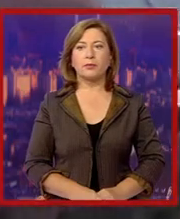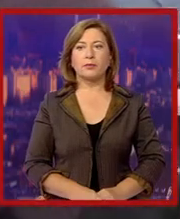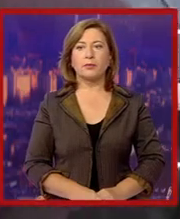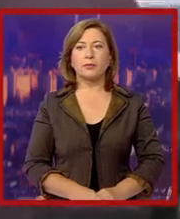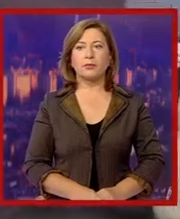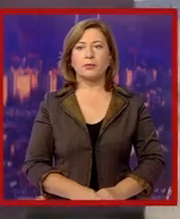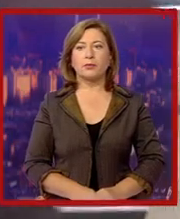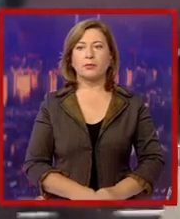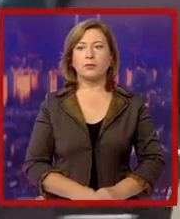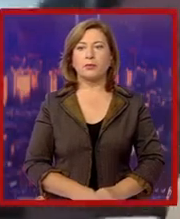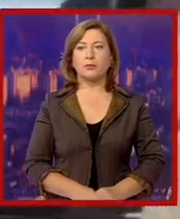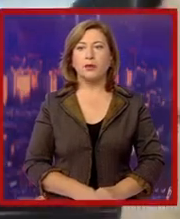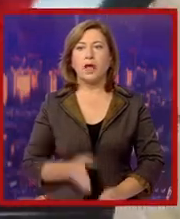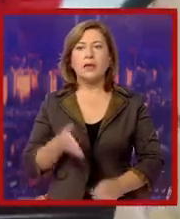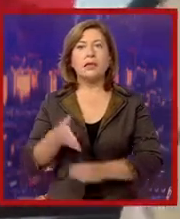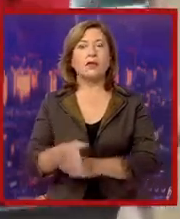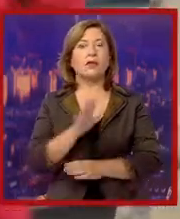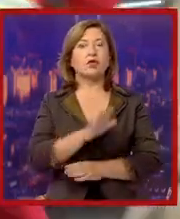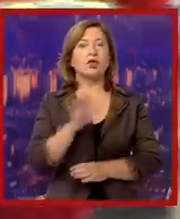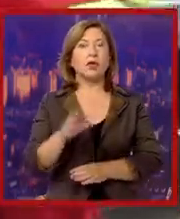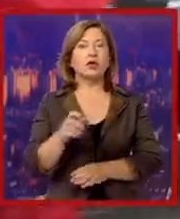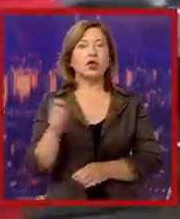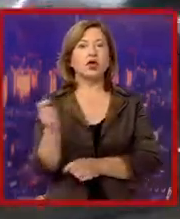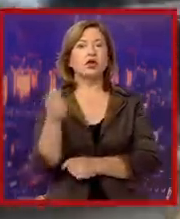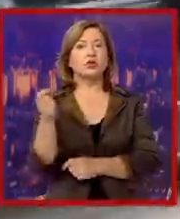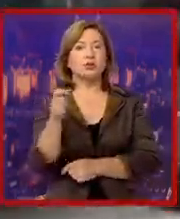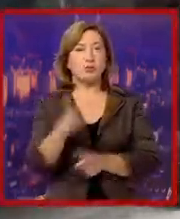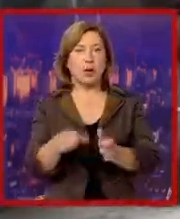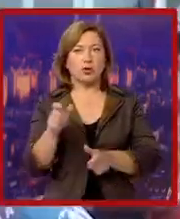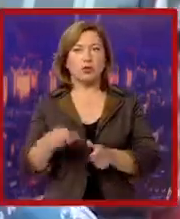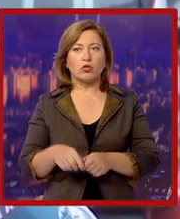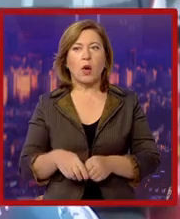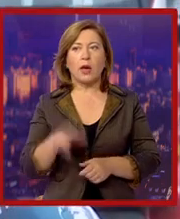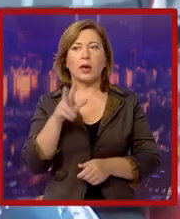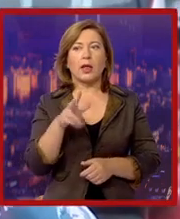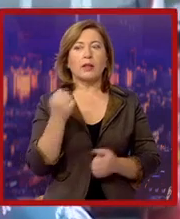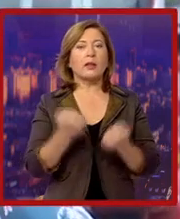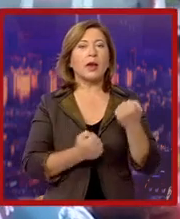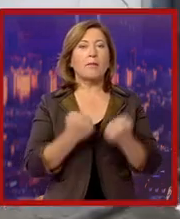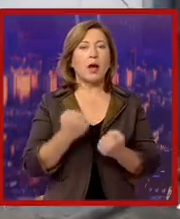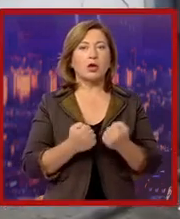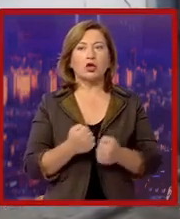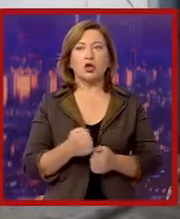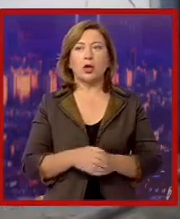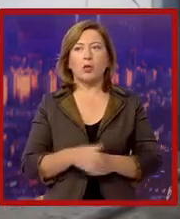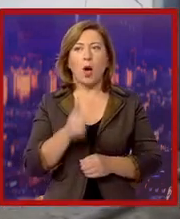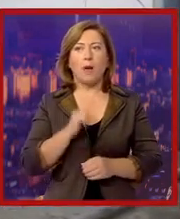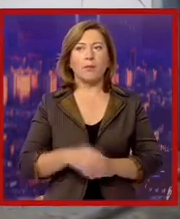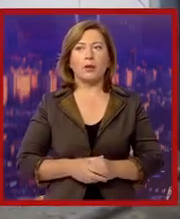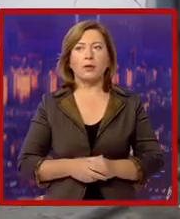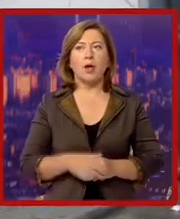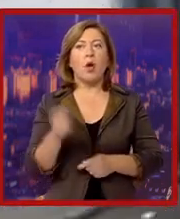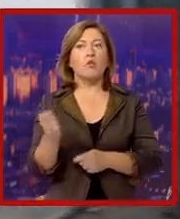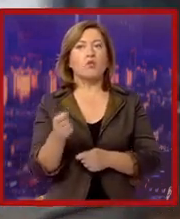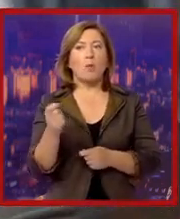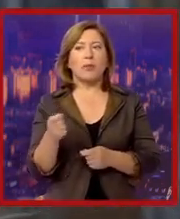Se intervine cu 55 de pompieri, cu 3 autospeciale de stingere, 4 autocisterne. Pompierii încearcă să stingă